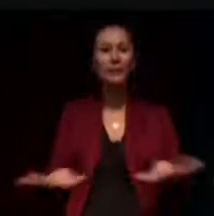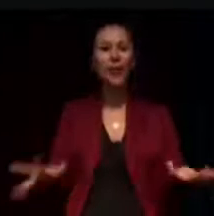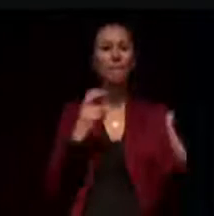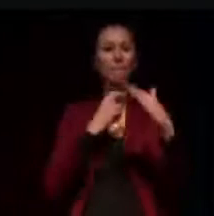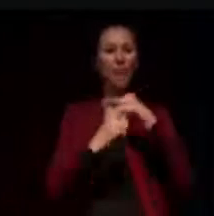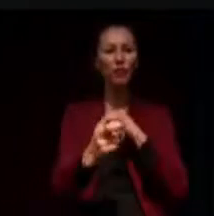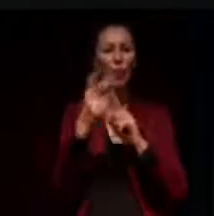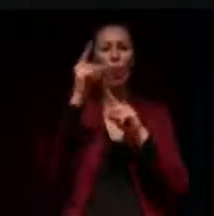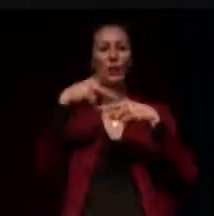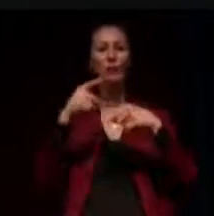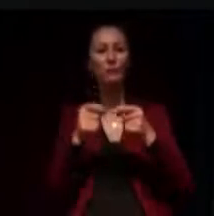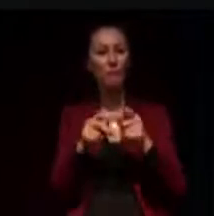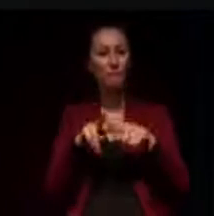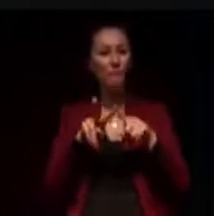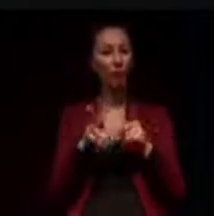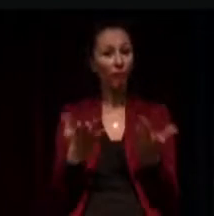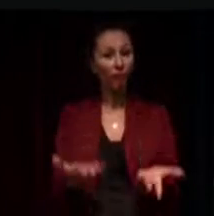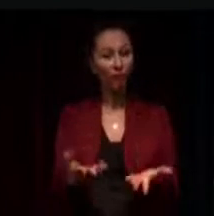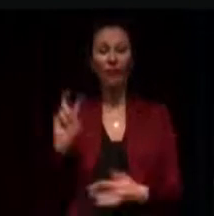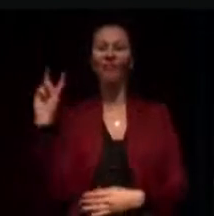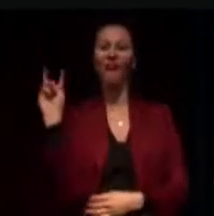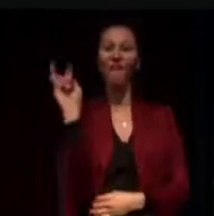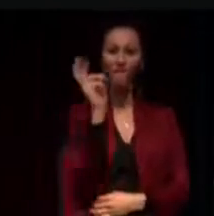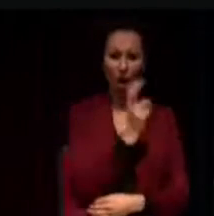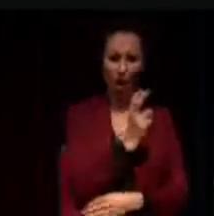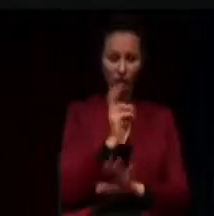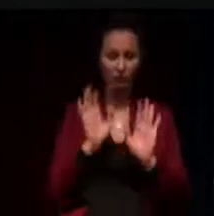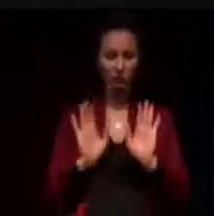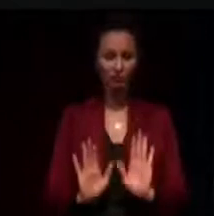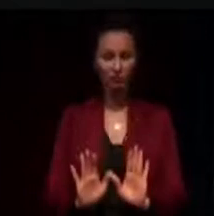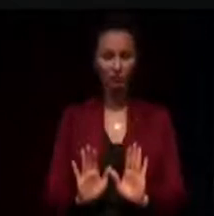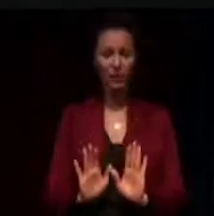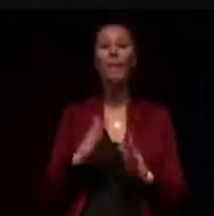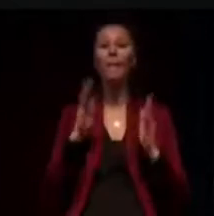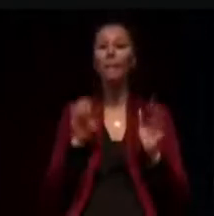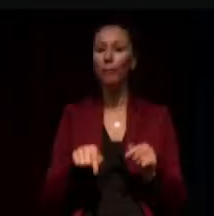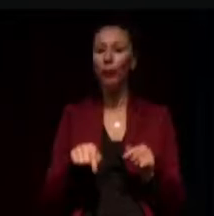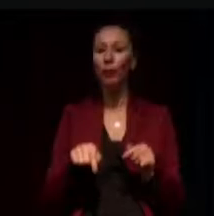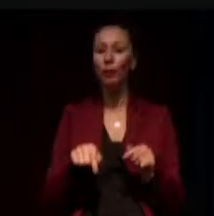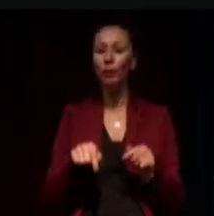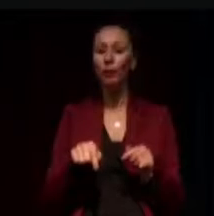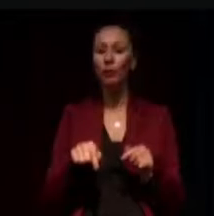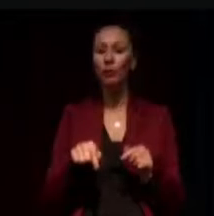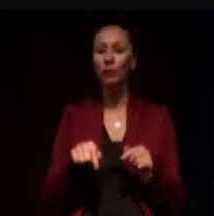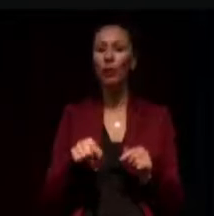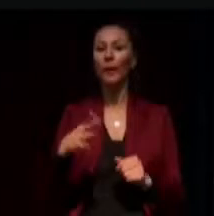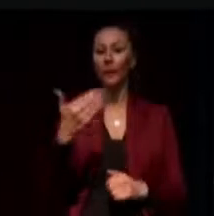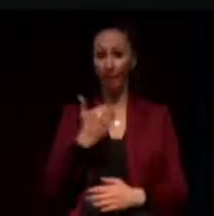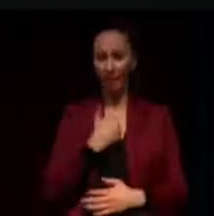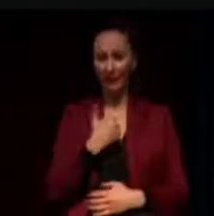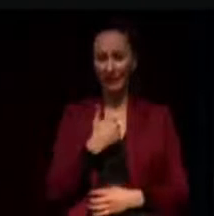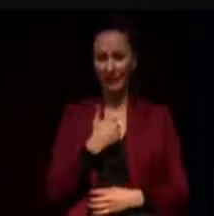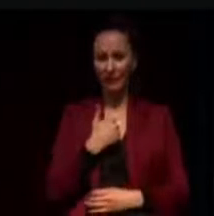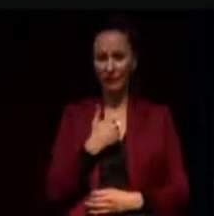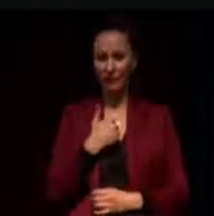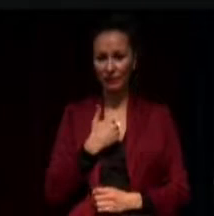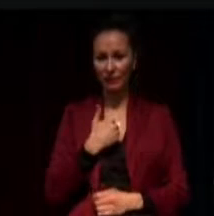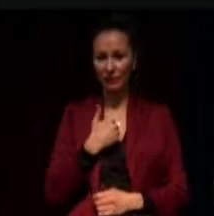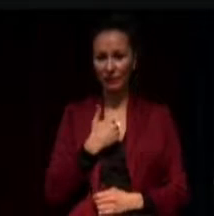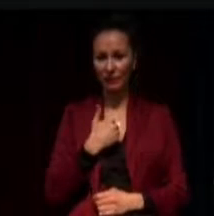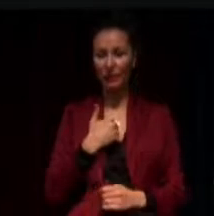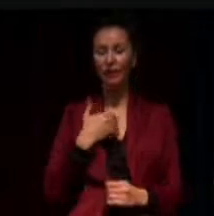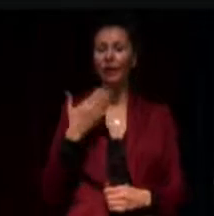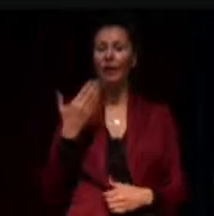Metrodur, izbandır, tramvaylardır. Peki biz